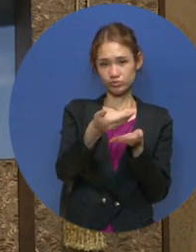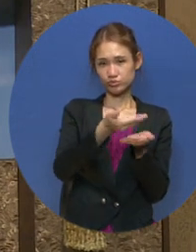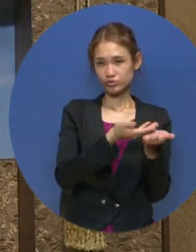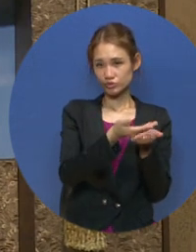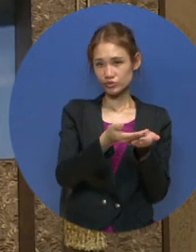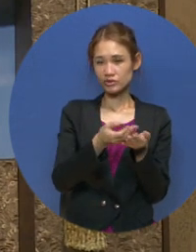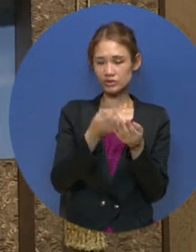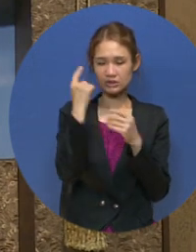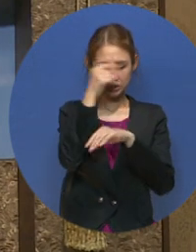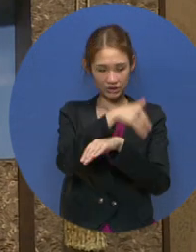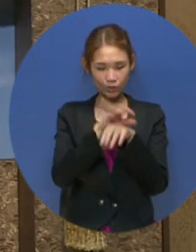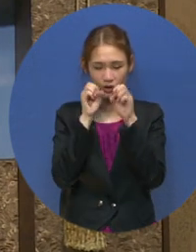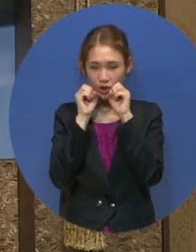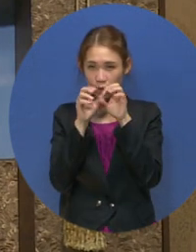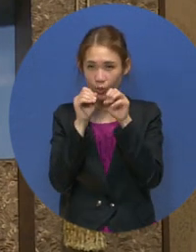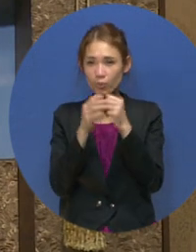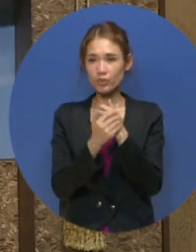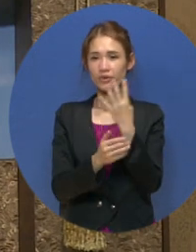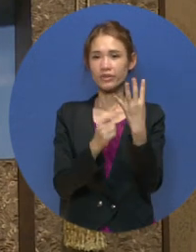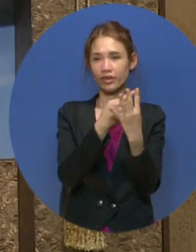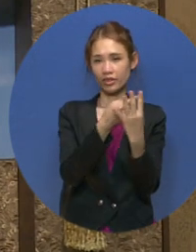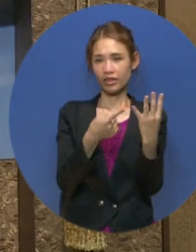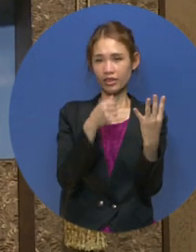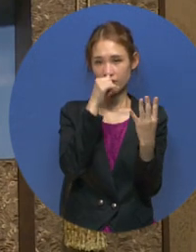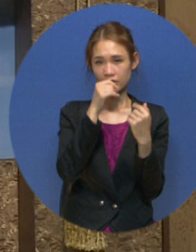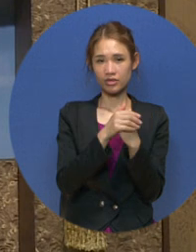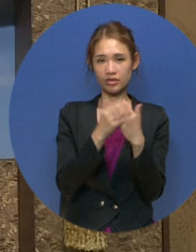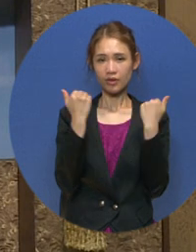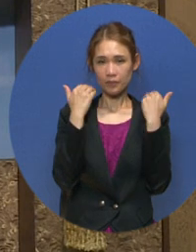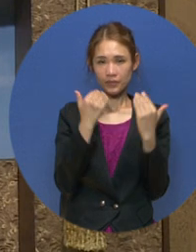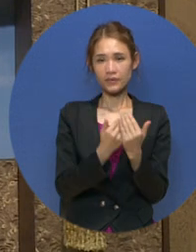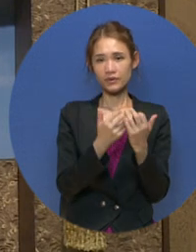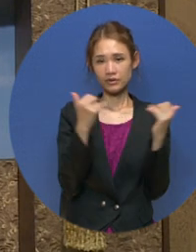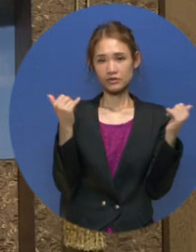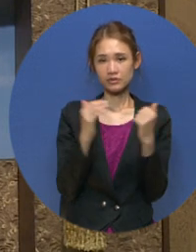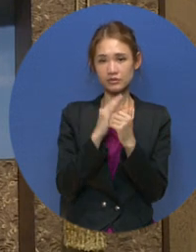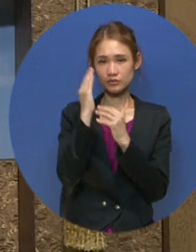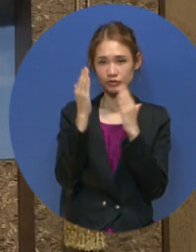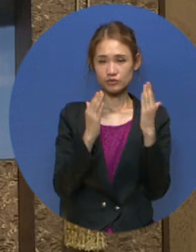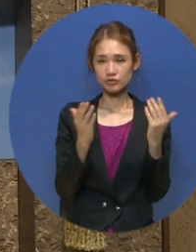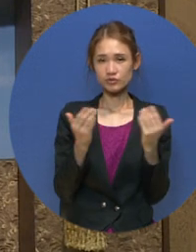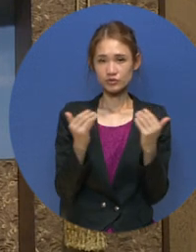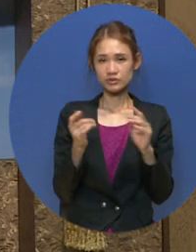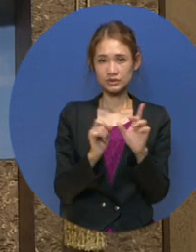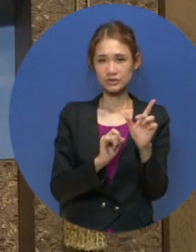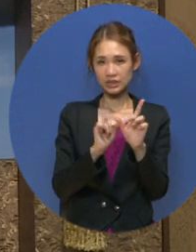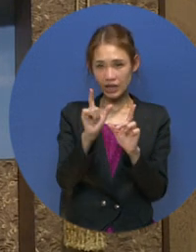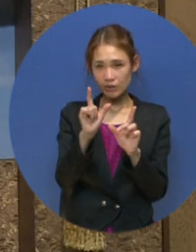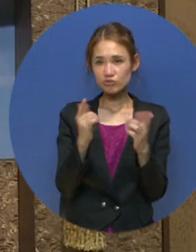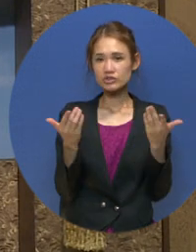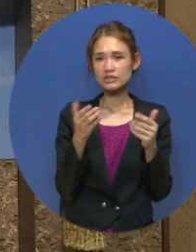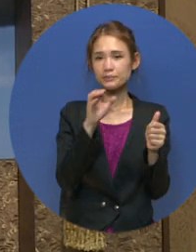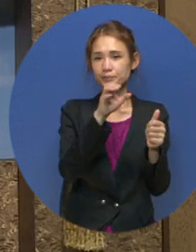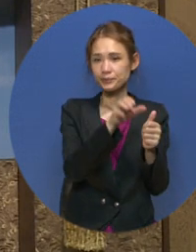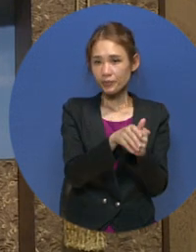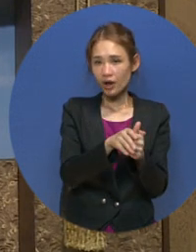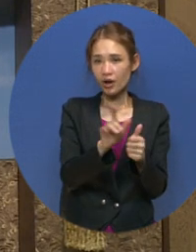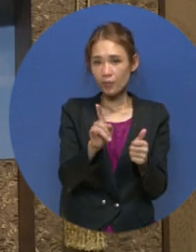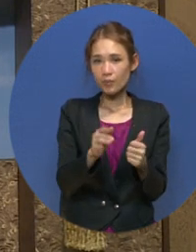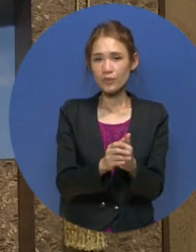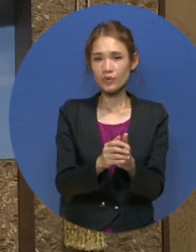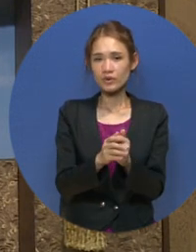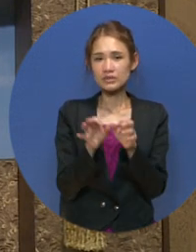그리고 기획 홍보팀으로 나눠지는데요. 네. 발달장애인분들, 우리 숲 직원분들이 메인으로 일하게 되는 주요